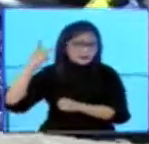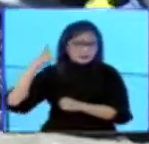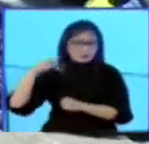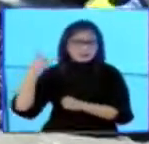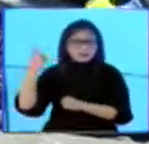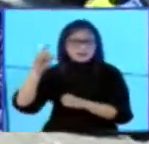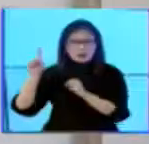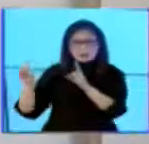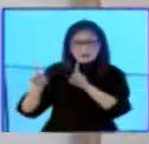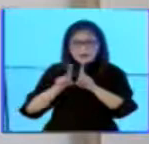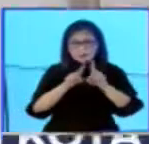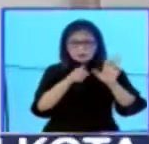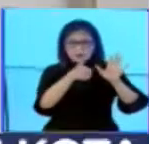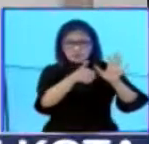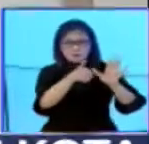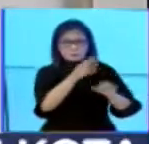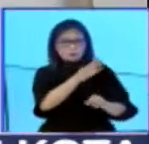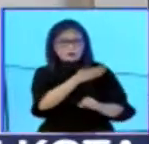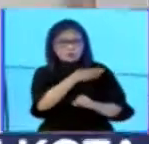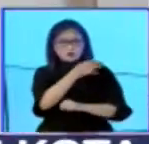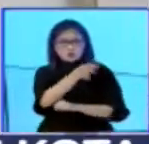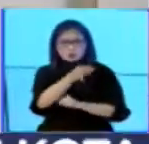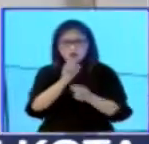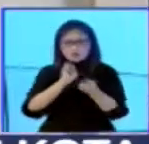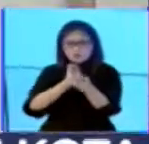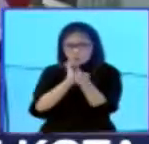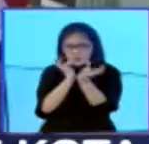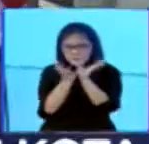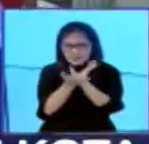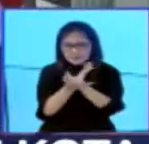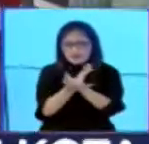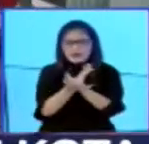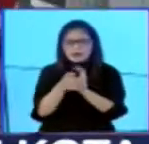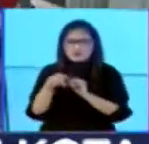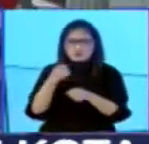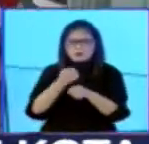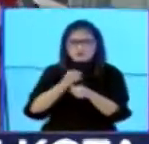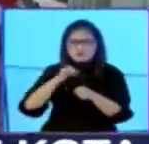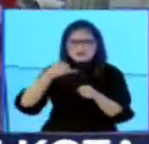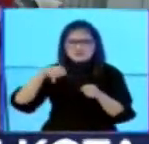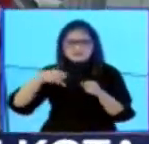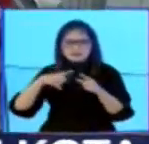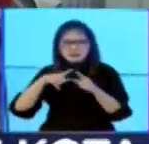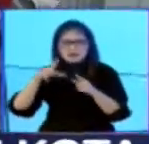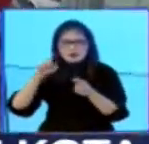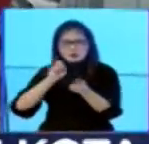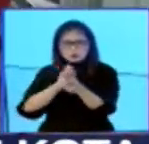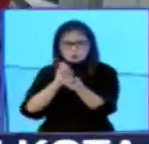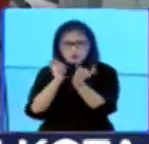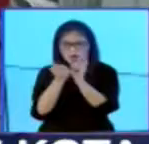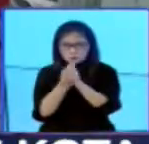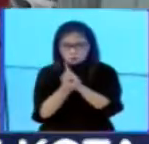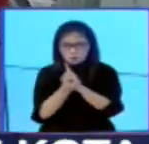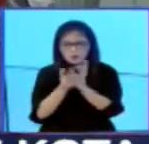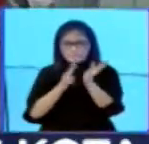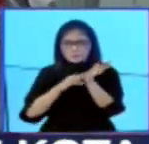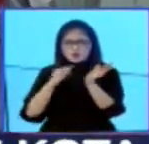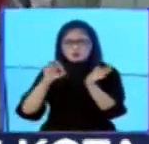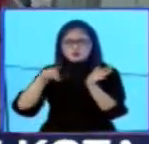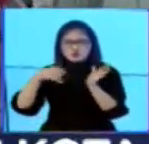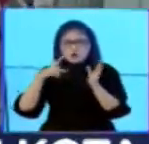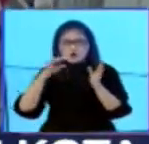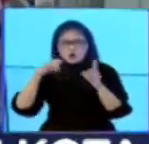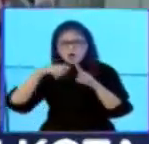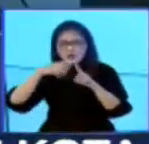di 6 kabupaten kota Surabaya, Gresik, Lamongan, Tuban, Sidoarjo, dan Mojokerto telah menuntaskan pemeriksaan kesehatan di